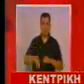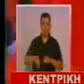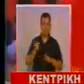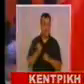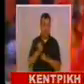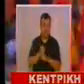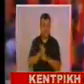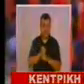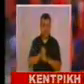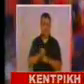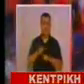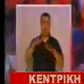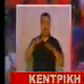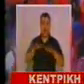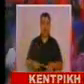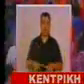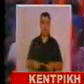Εργάτη, άνεργε,